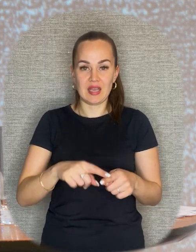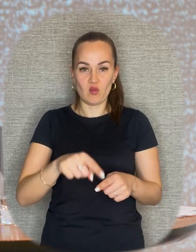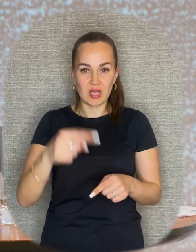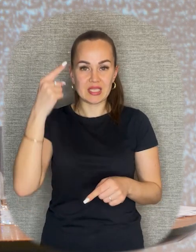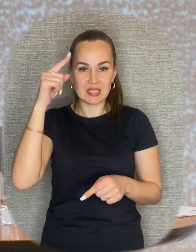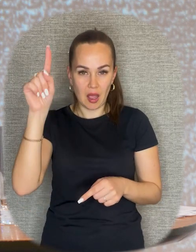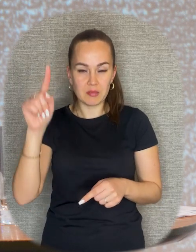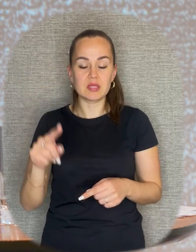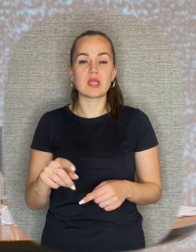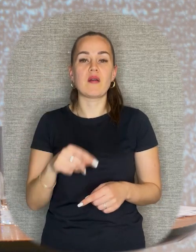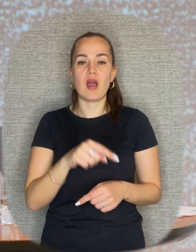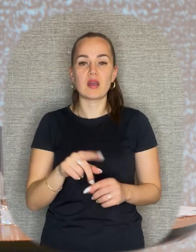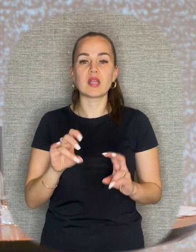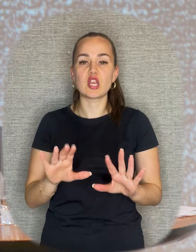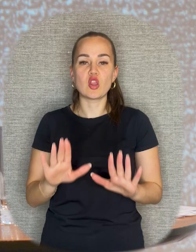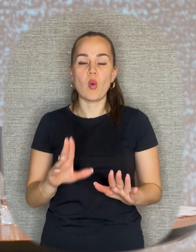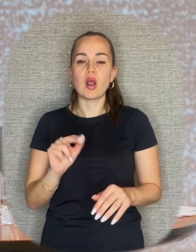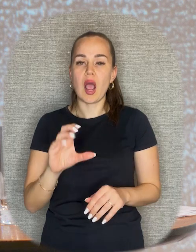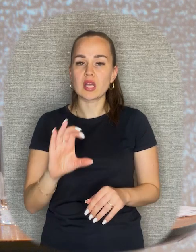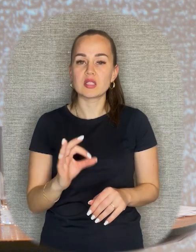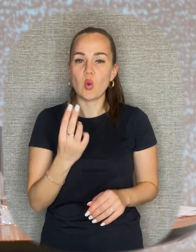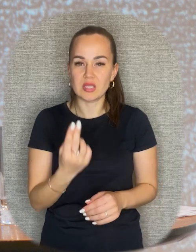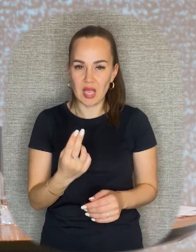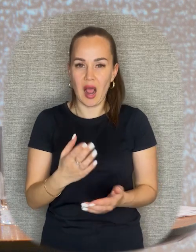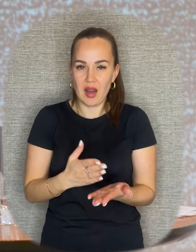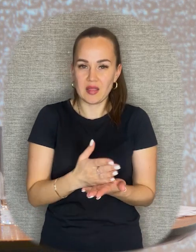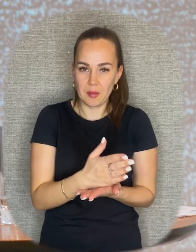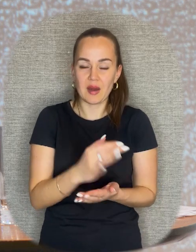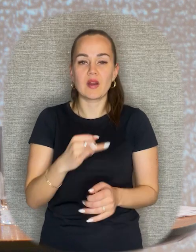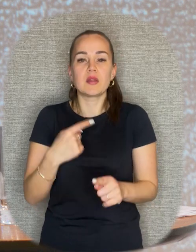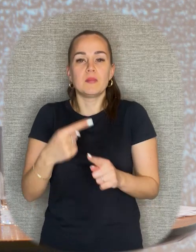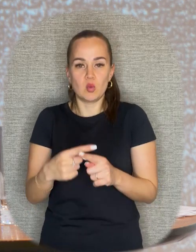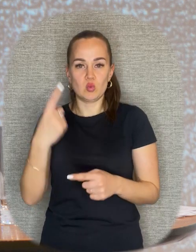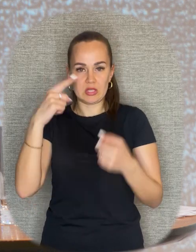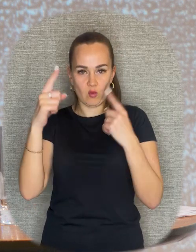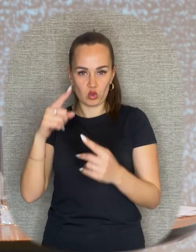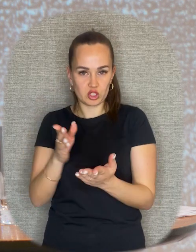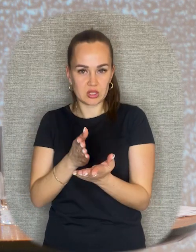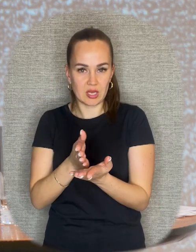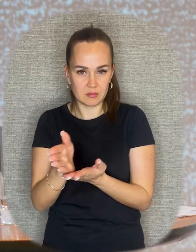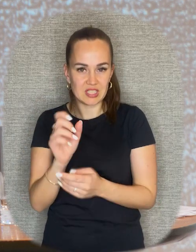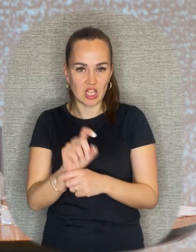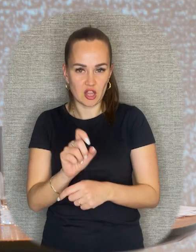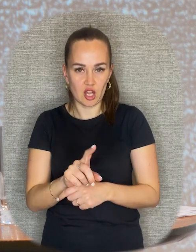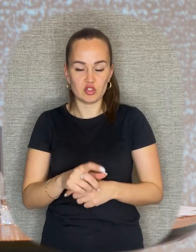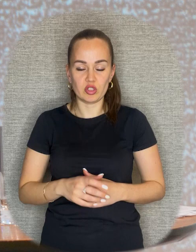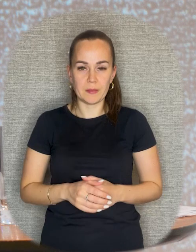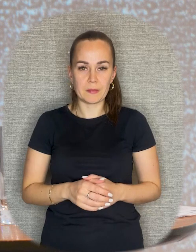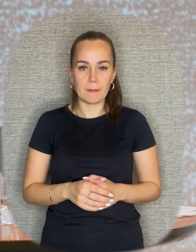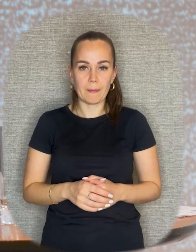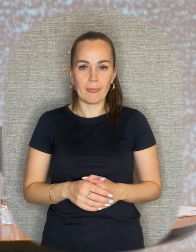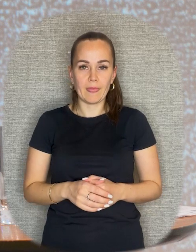Великой Отечественной войны и блокады и вот реализация всех этих замыслов Она рассматривалась не только как